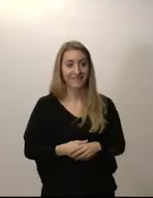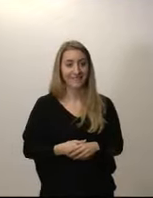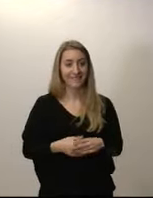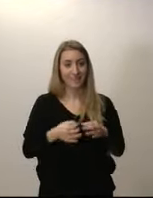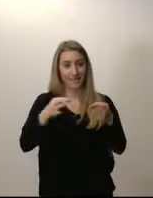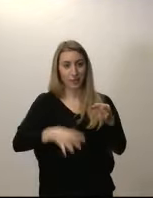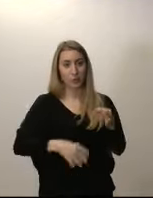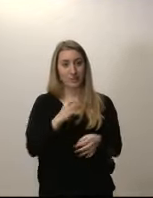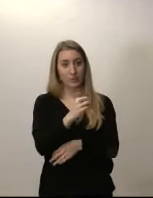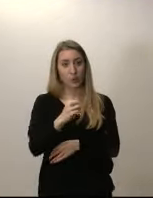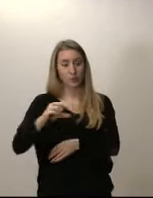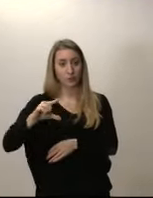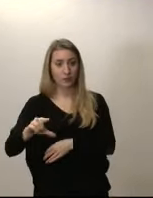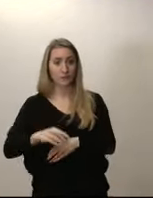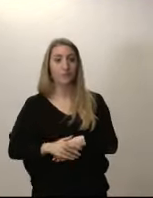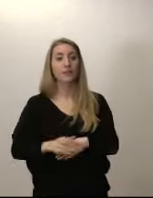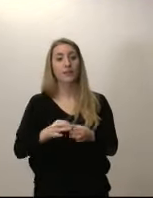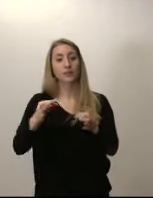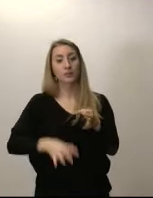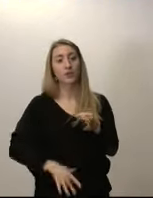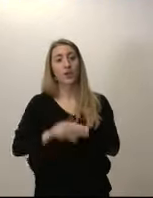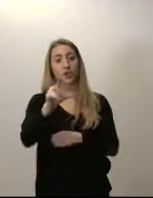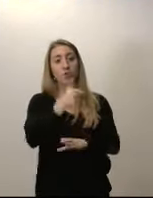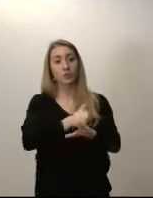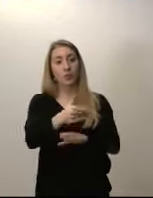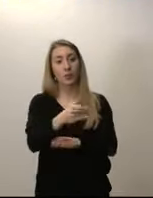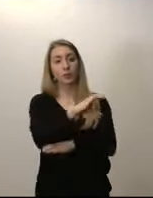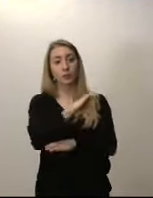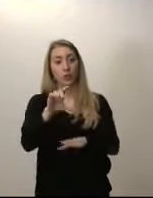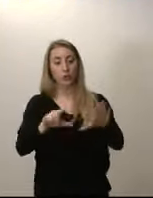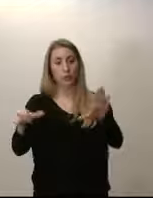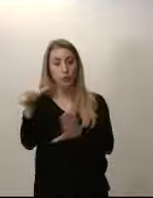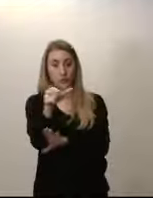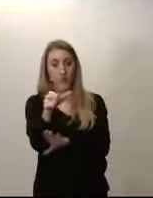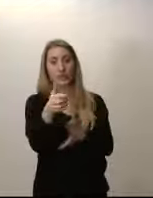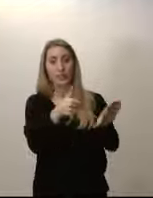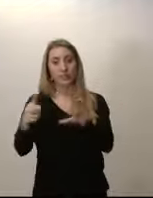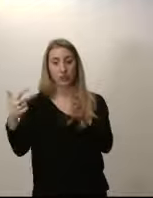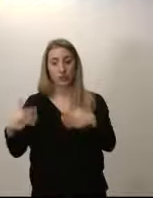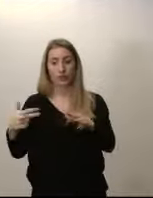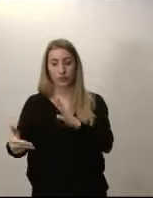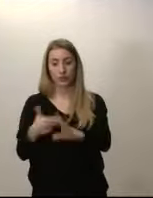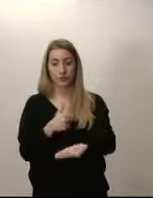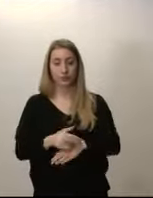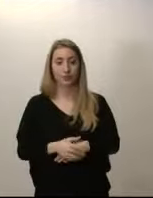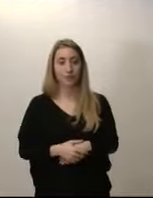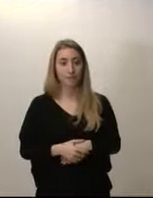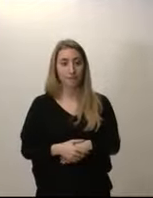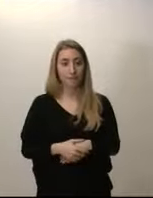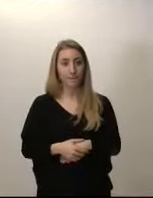compte 002. Un résultat de 2 171 618. Donc ceci vous